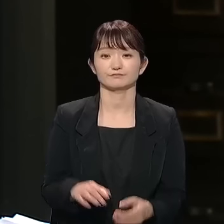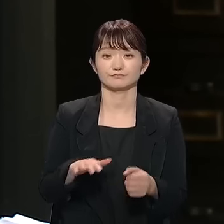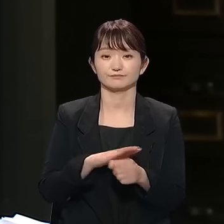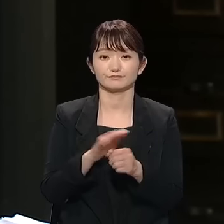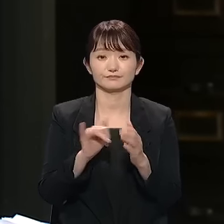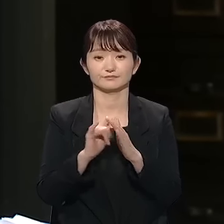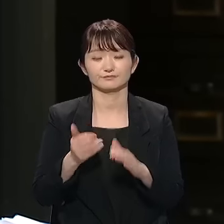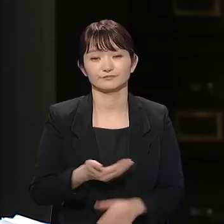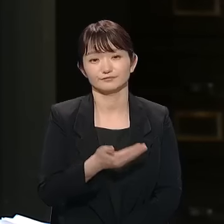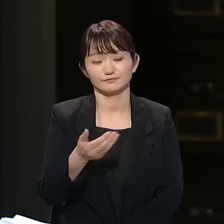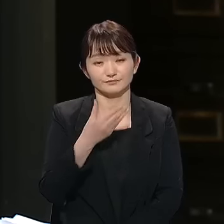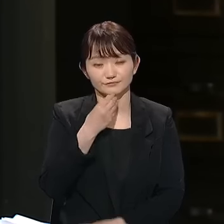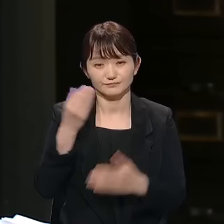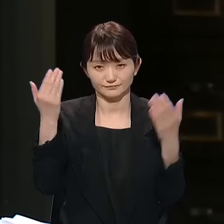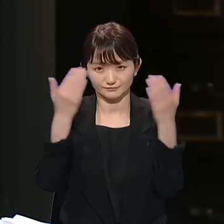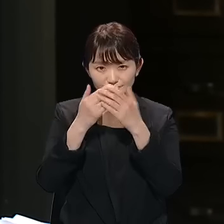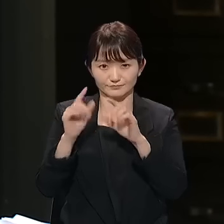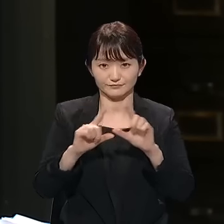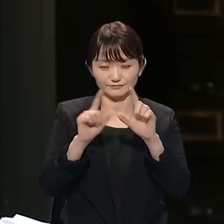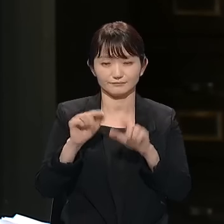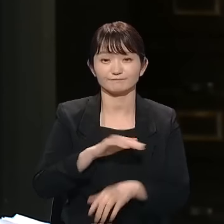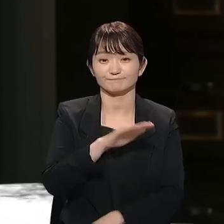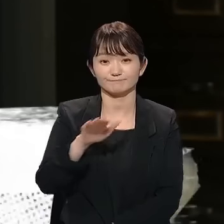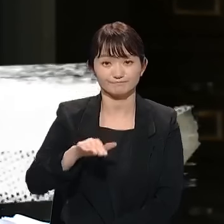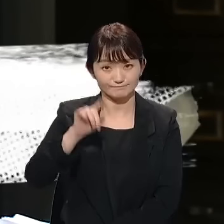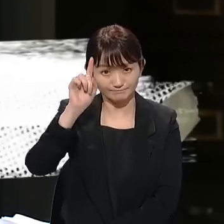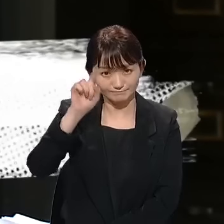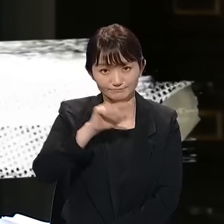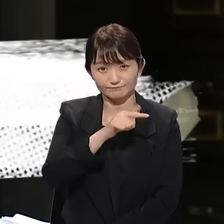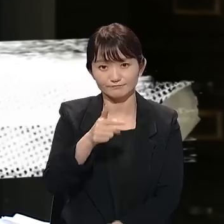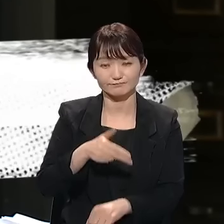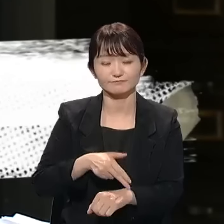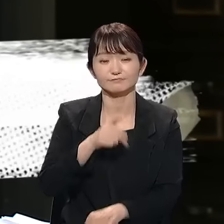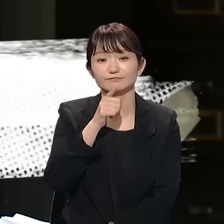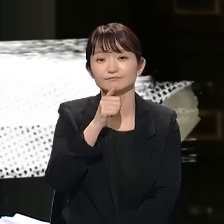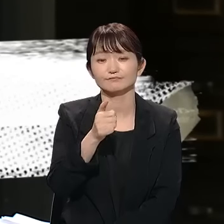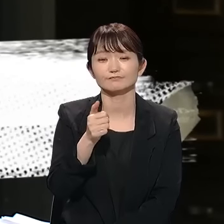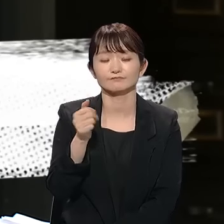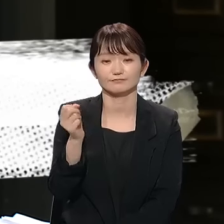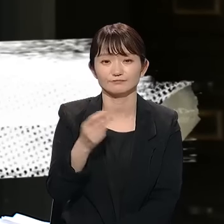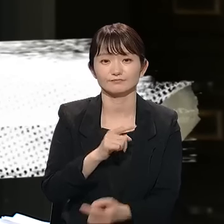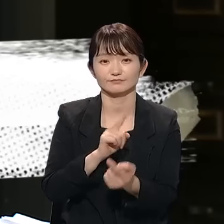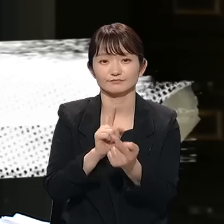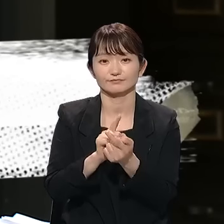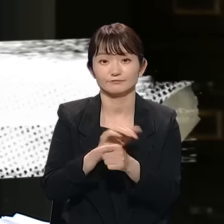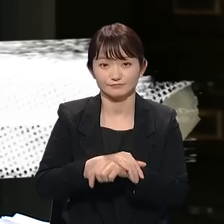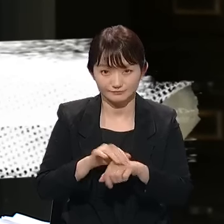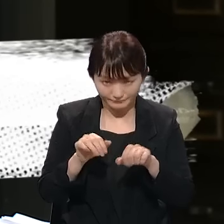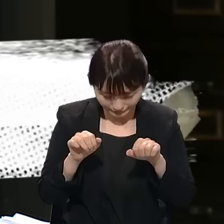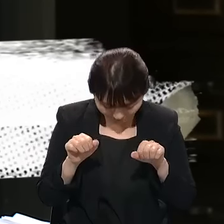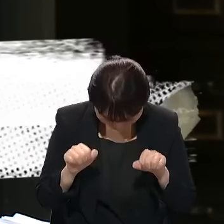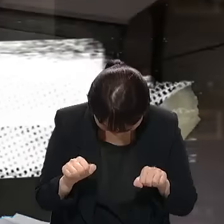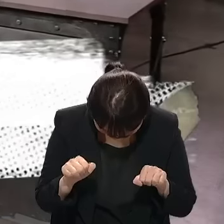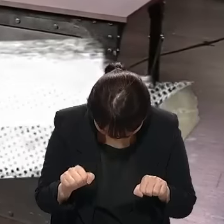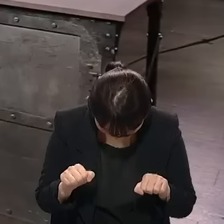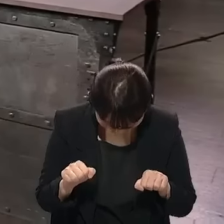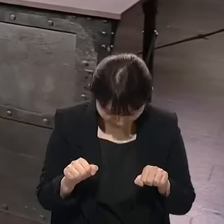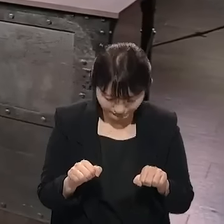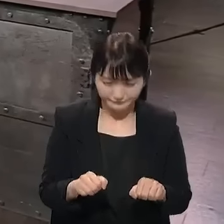사랑하는 사건반장 가족 여러분, 행복한 밤 보내시고요. 저희는 내일도 사반 750 저녁 7시 50분에 다시 옵니다. 안녕히 계십시오.